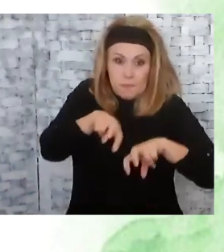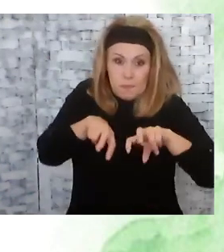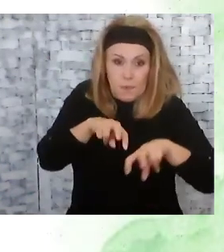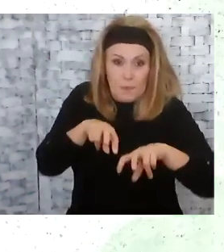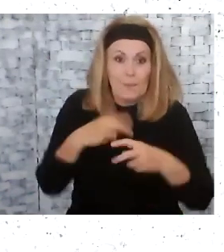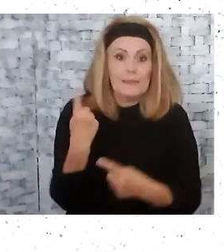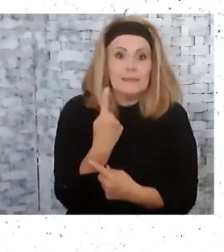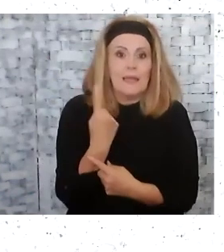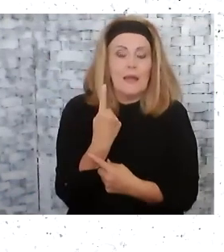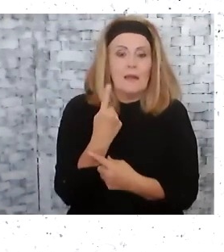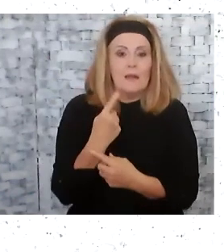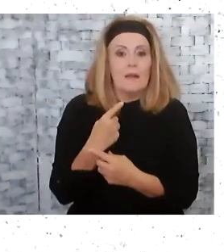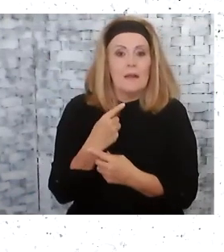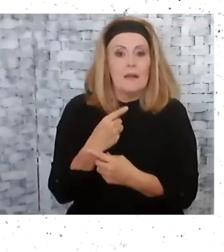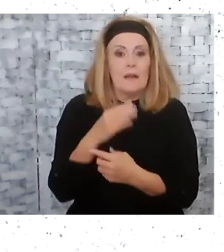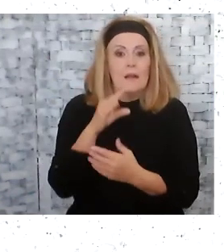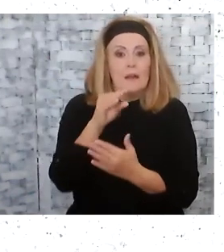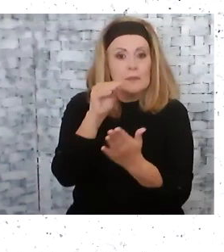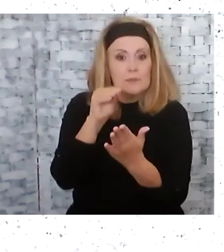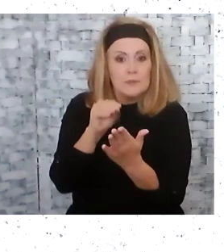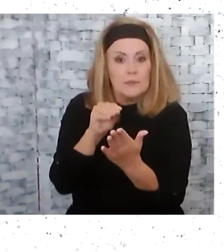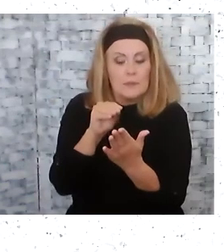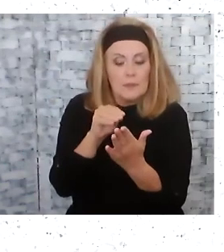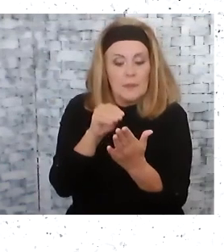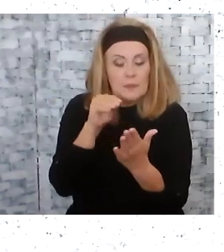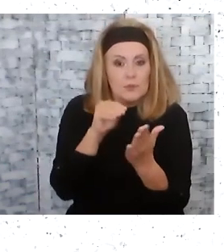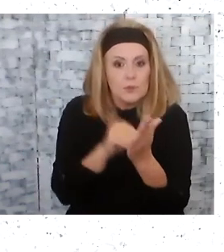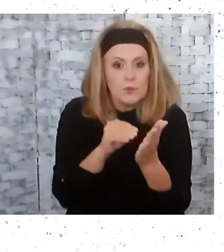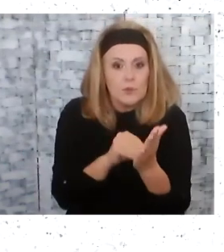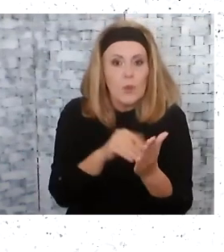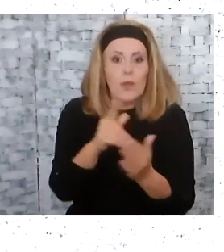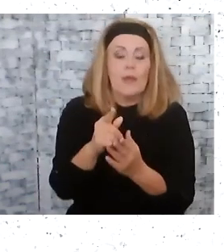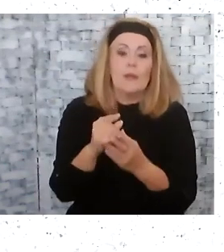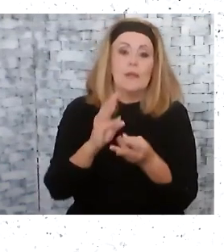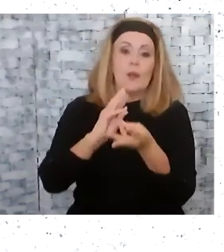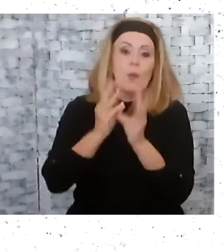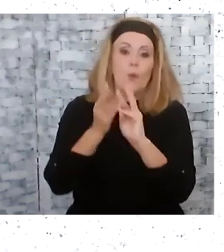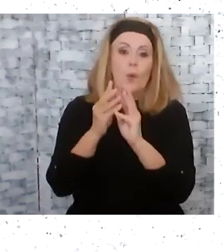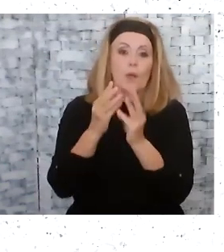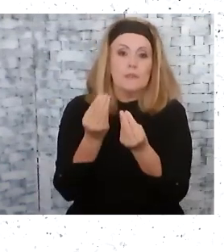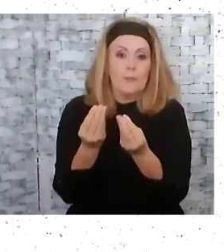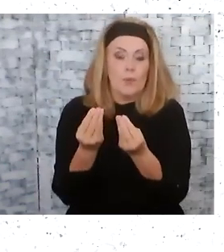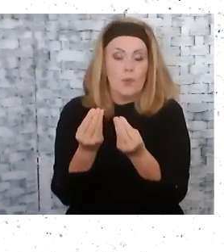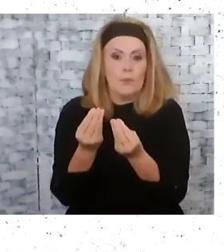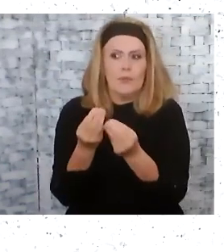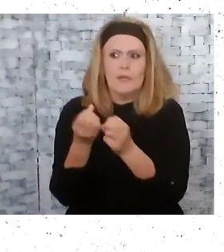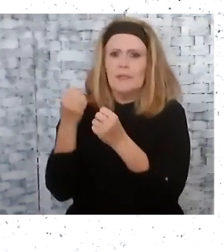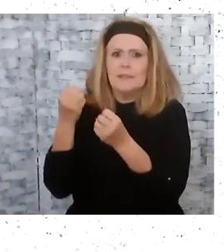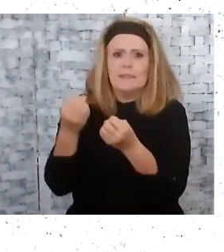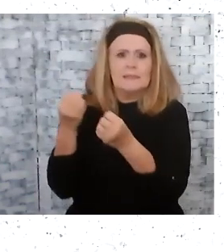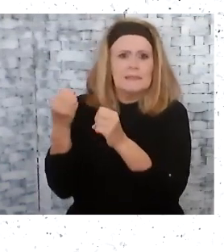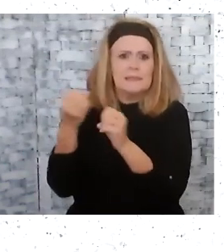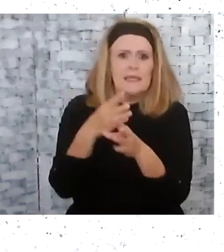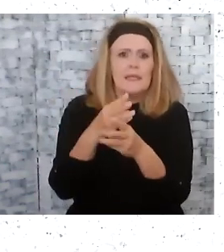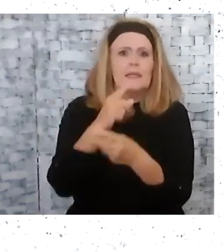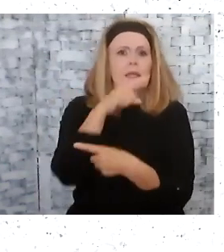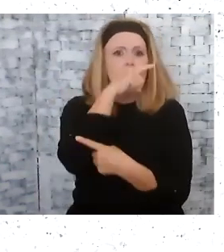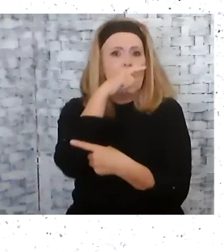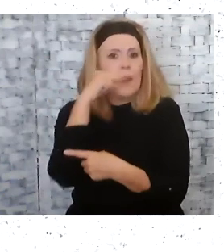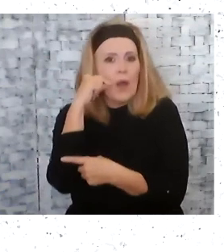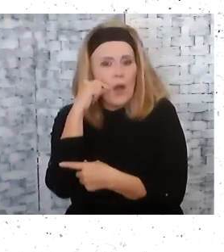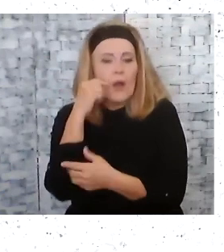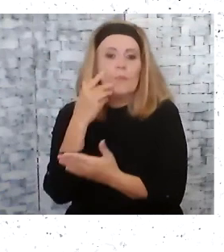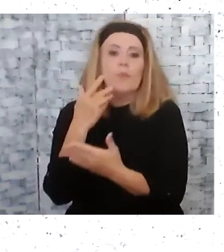maak. Stoor ons WhatsApp nommer op jou selfoon, stuur vir ons jou naam en ons kan